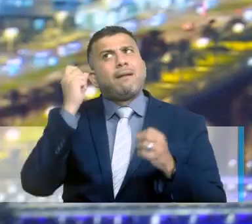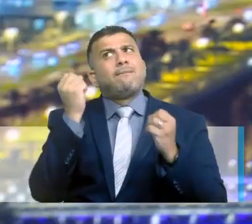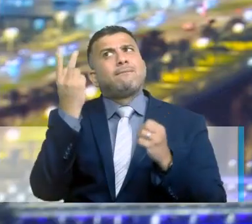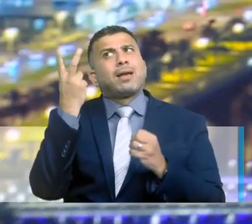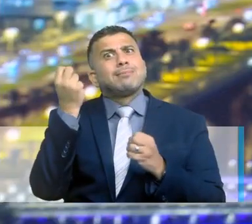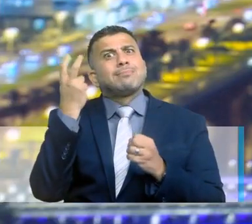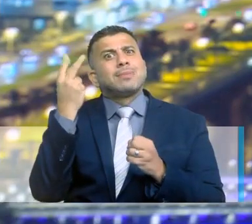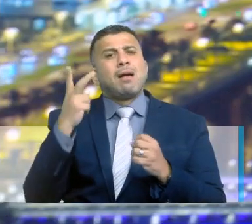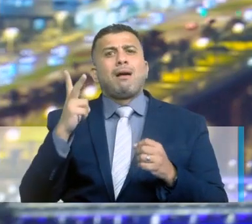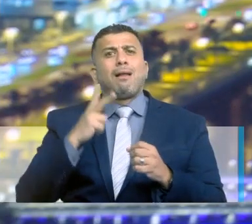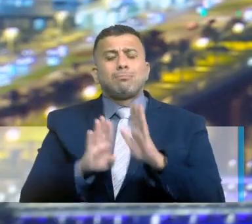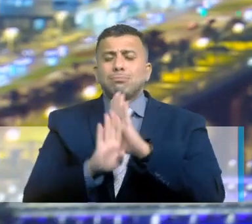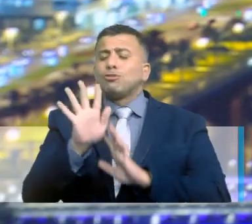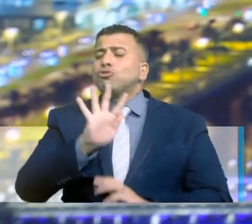والحضاري بين شعوب العالم